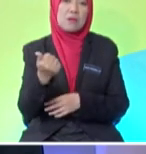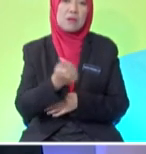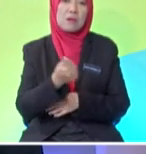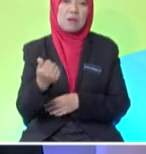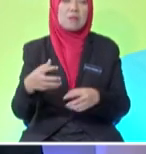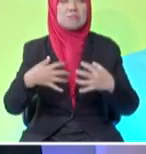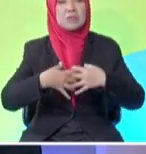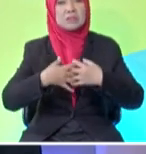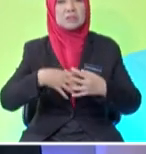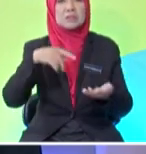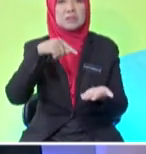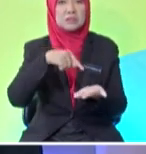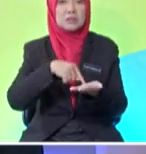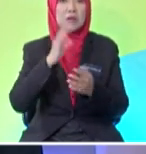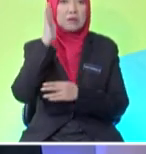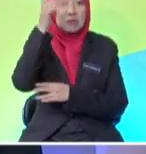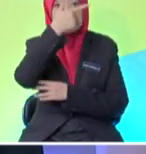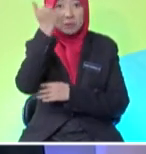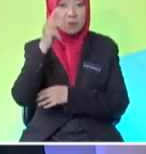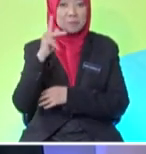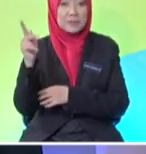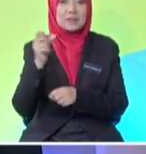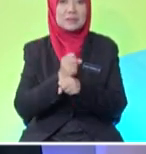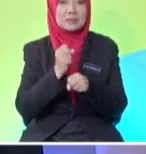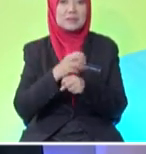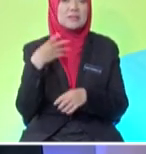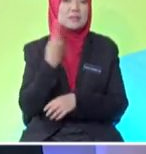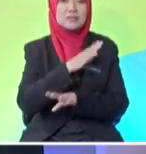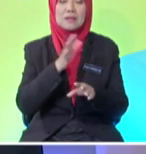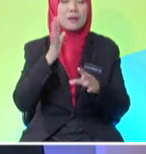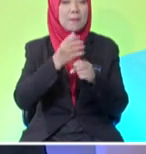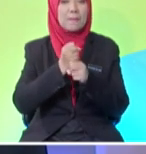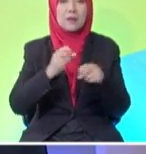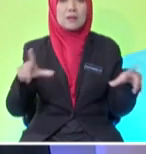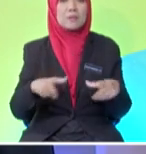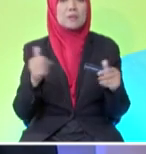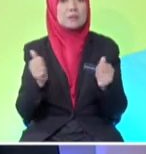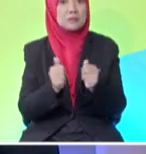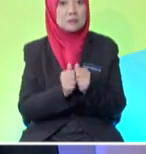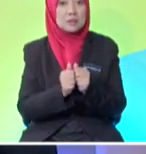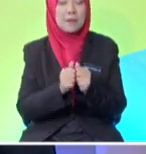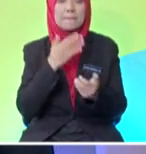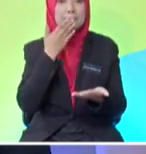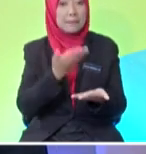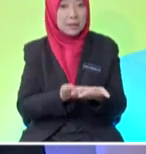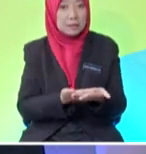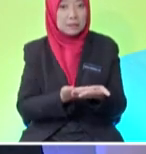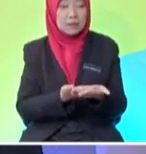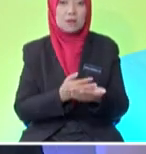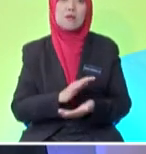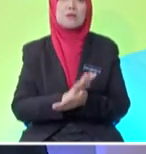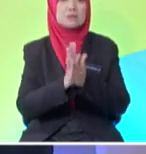mesin ini menyebabkan setiap kerja yang kita lakukan tidak dapat dilaksanakan dengan baik baik jadi